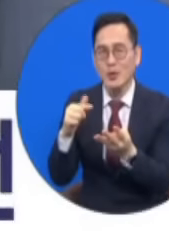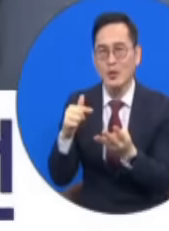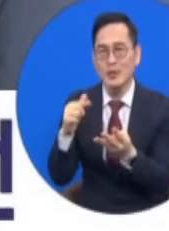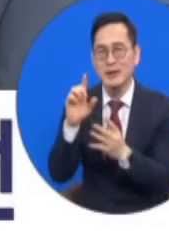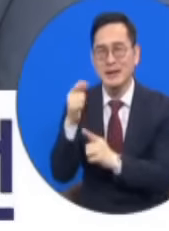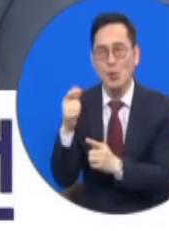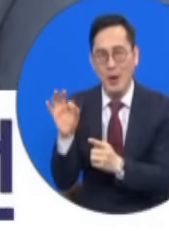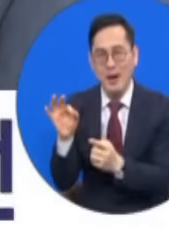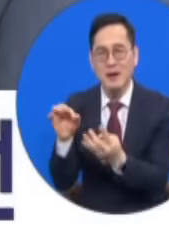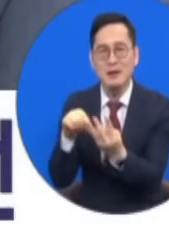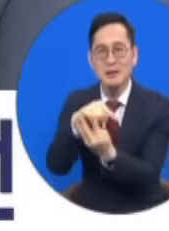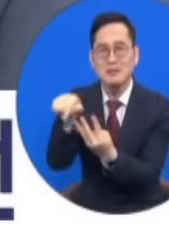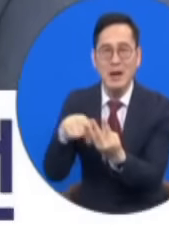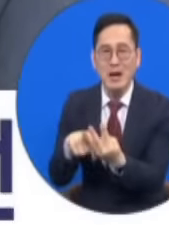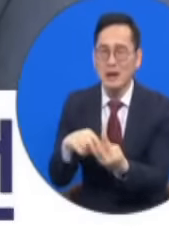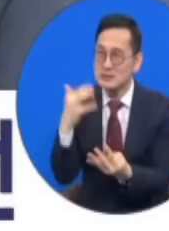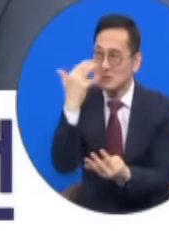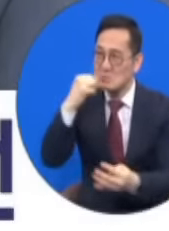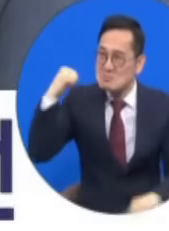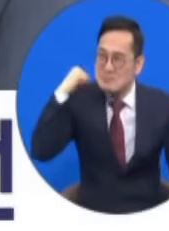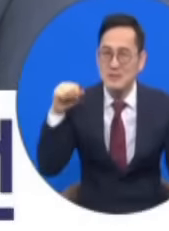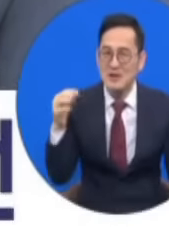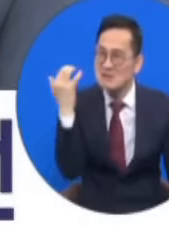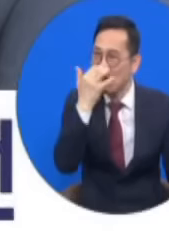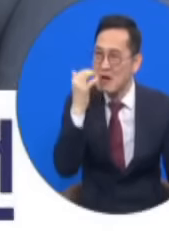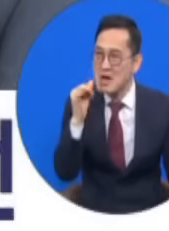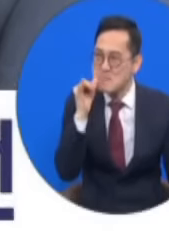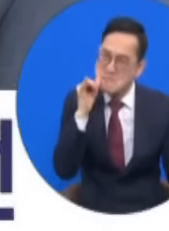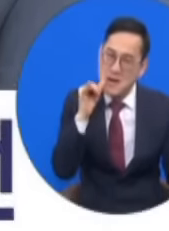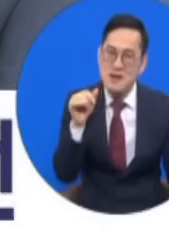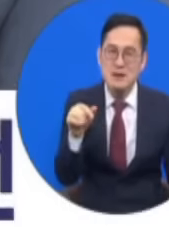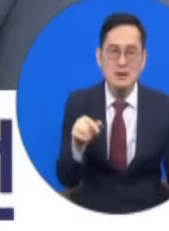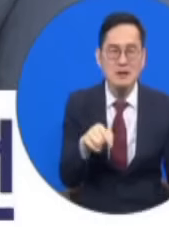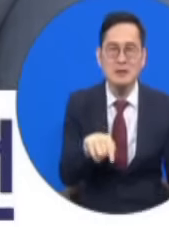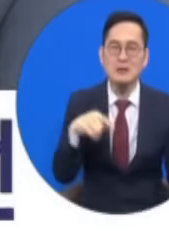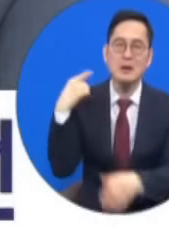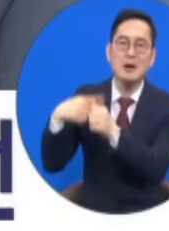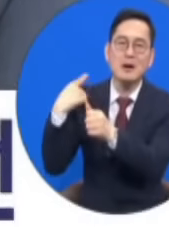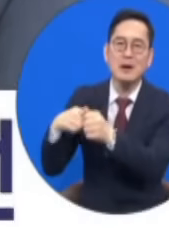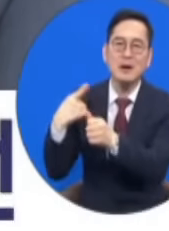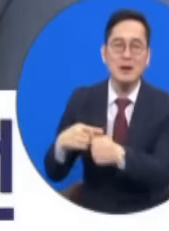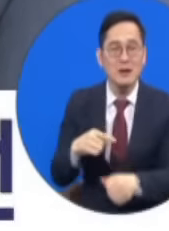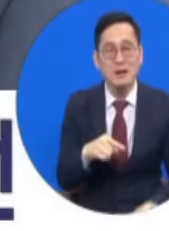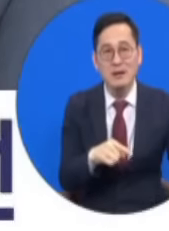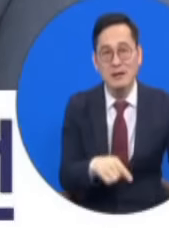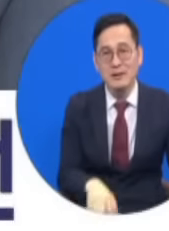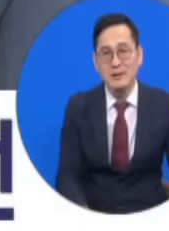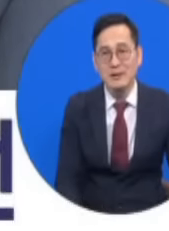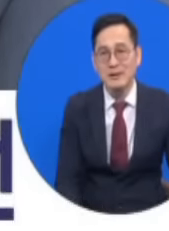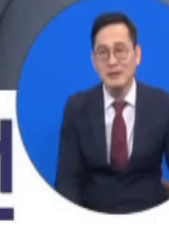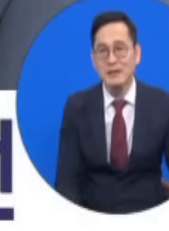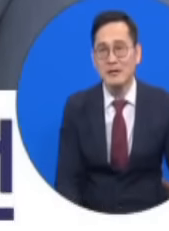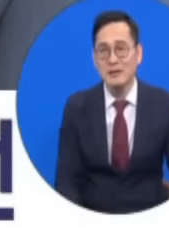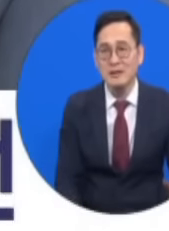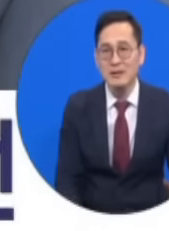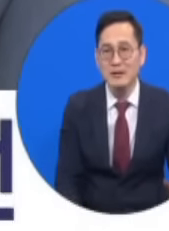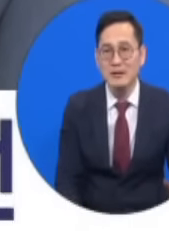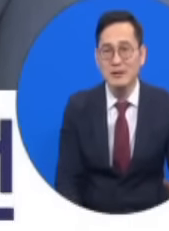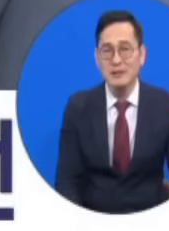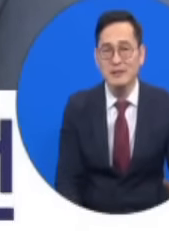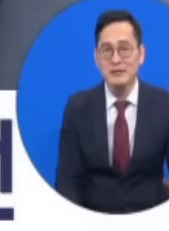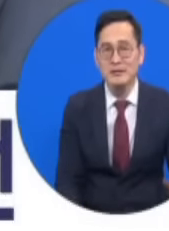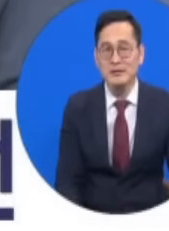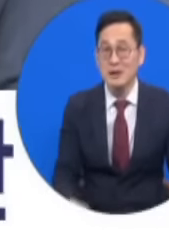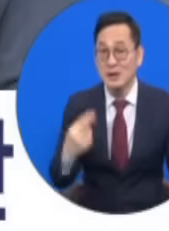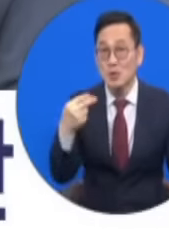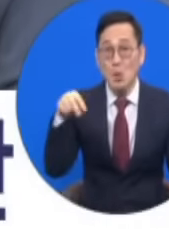도산서원 성명 보셨습니까? 방송하시면서. 예, 봤죠. 아, 도산서원 성명. 예, 예, 예. 아니, 과거에 보셨냐고요? 아니, 과거에요? 아니, 저는 본 적이